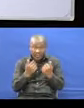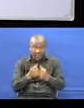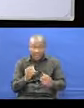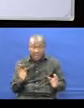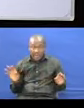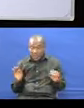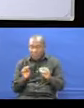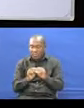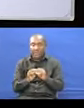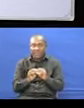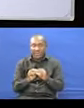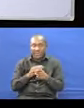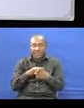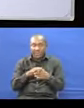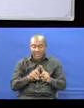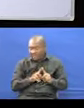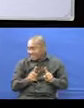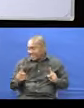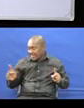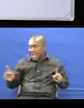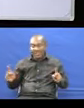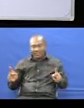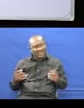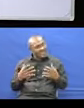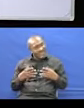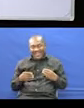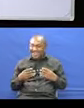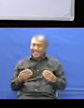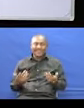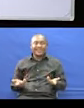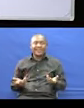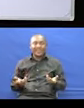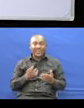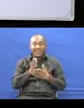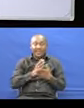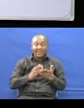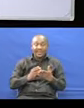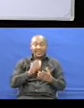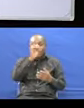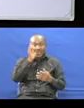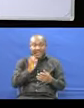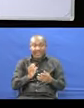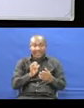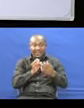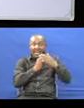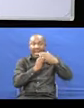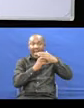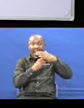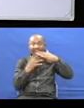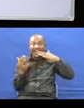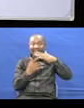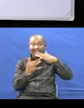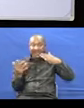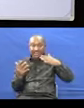namba kwa kutumia huu mstari hapo. Rahisi kabisa. Hizi sehemu zetu zina asili ya 8. Ndio maana tumeweka